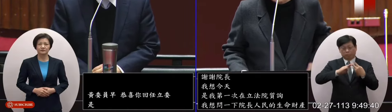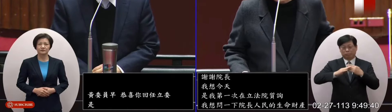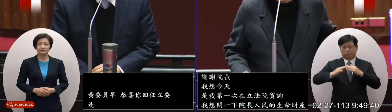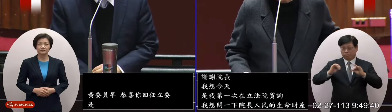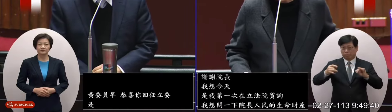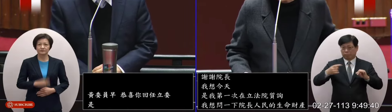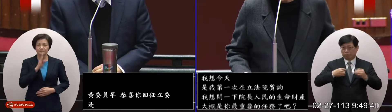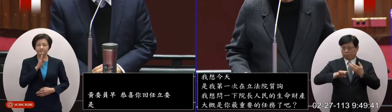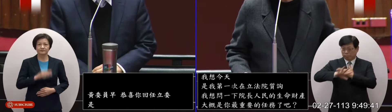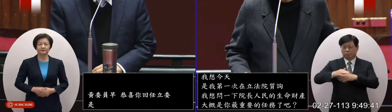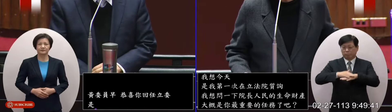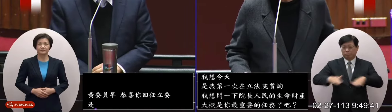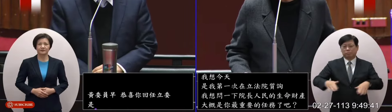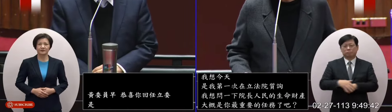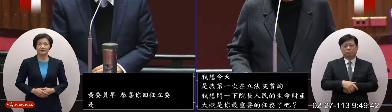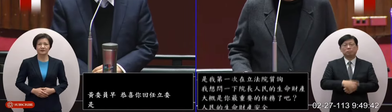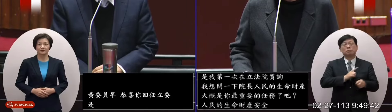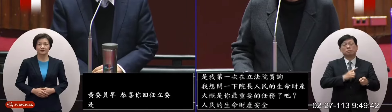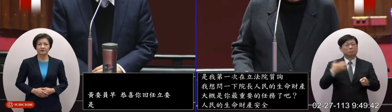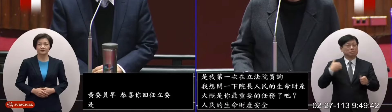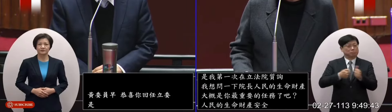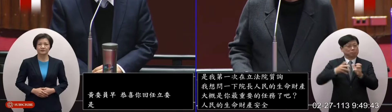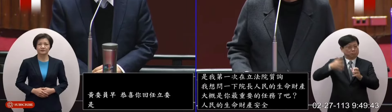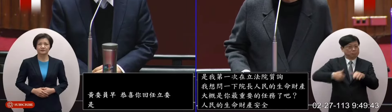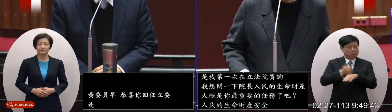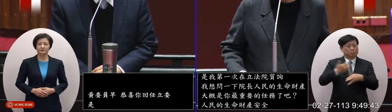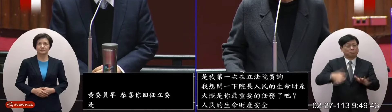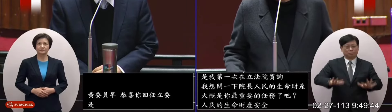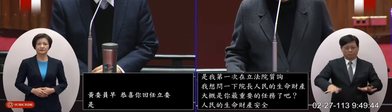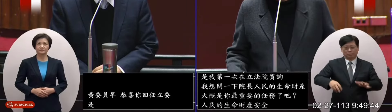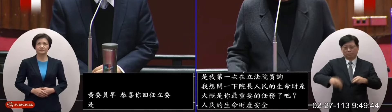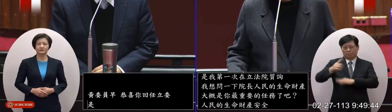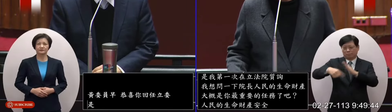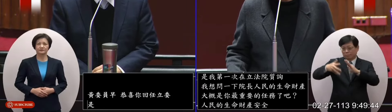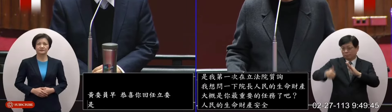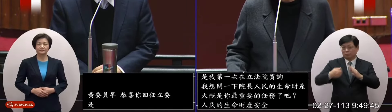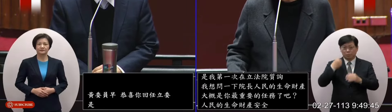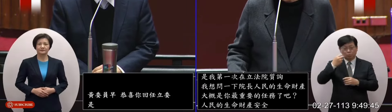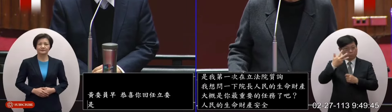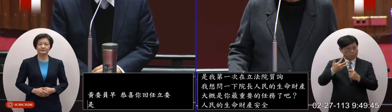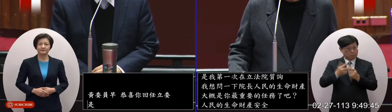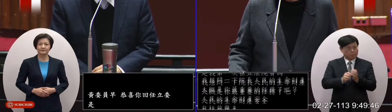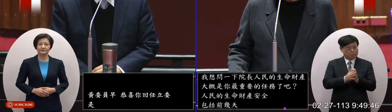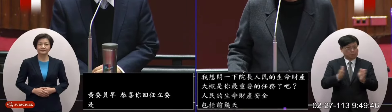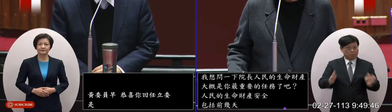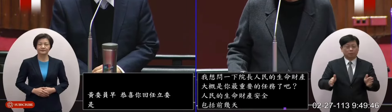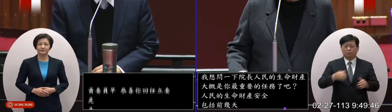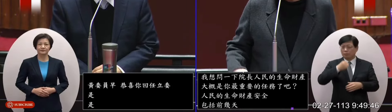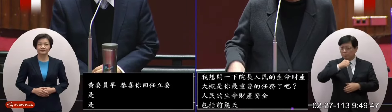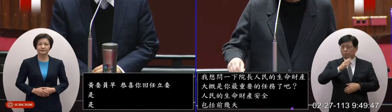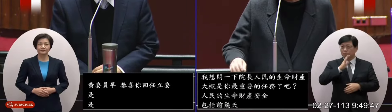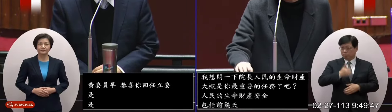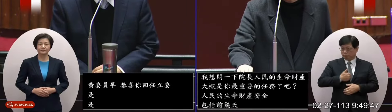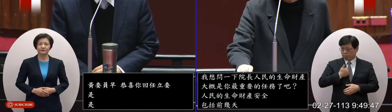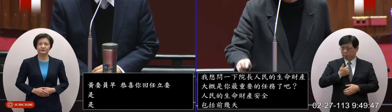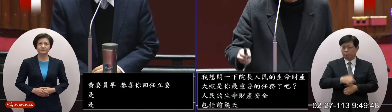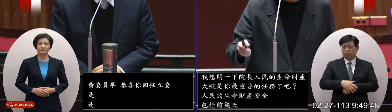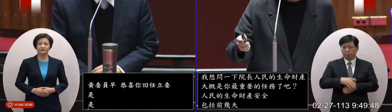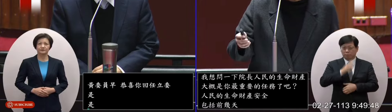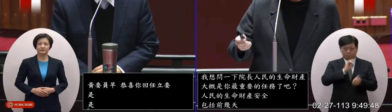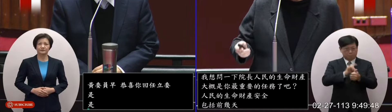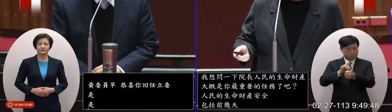全， 是。 所以院长，您也当过副总统，那现在是行政院长，您觉得这八年来台湾是不是已经成为